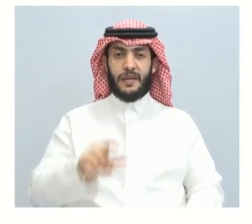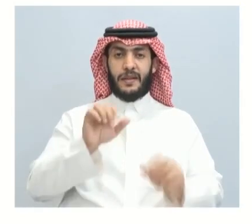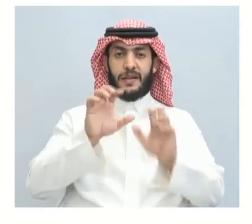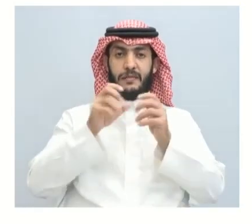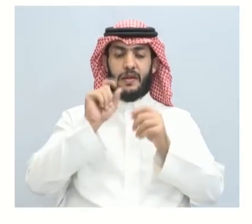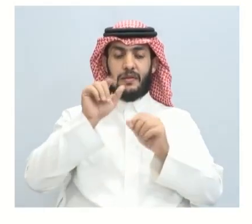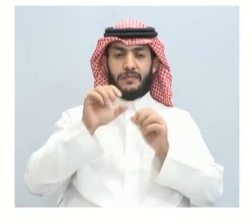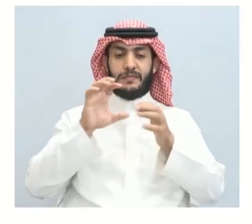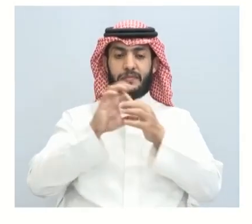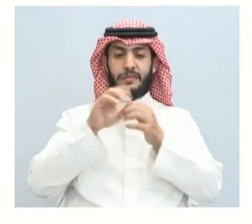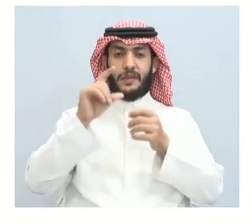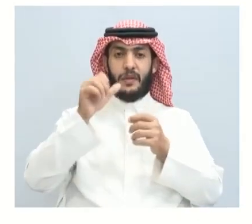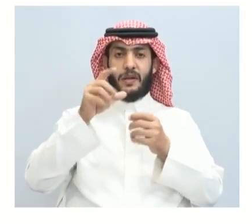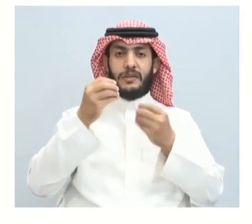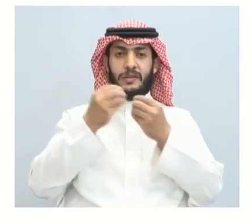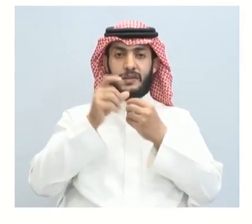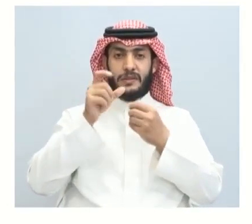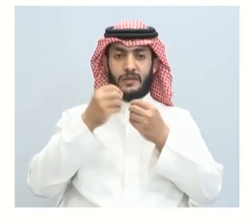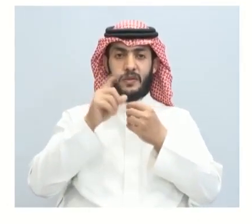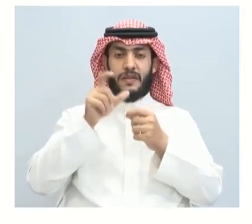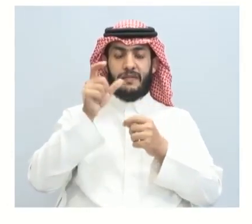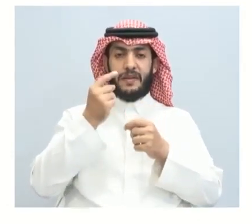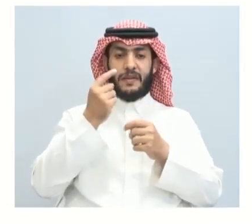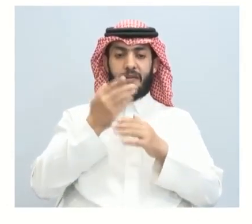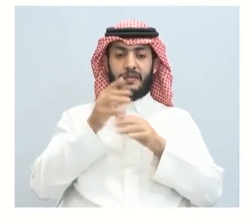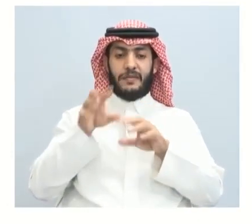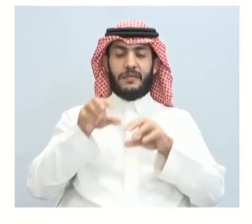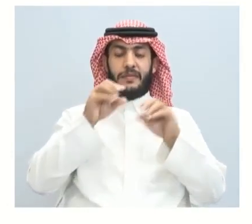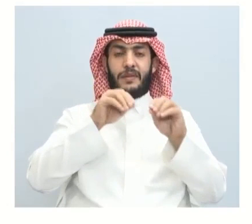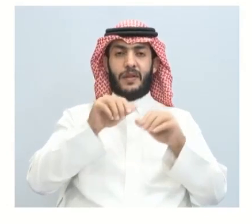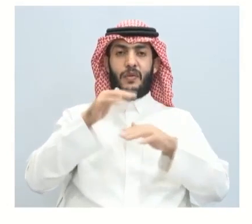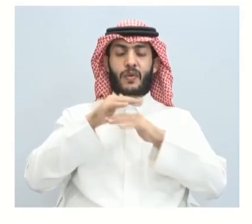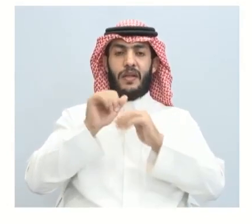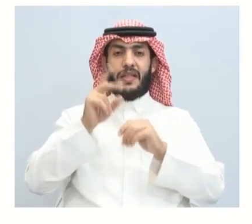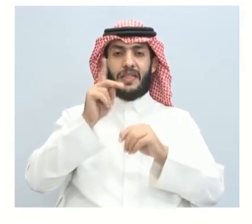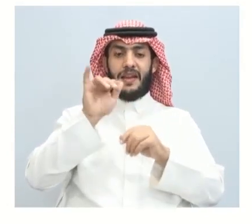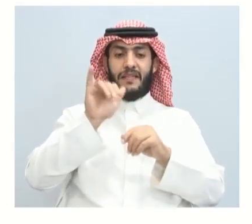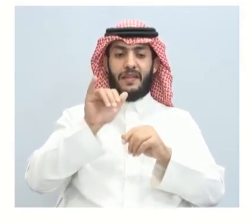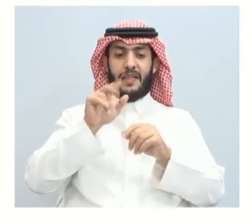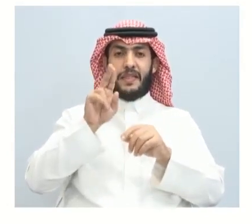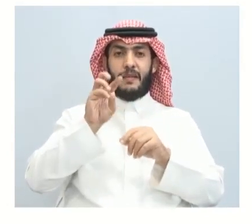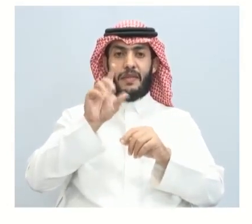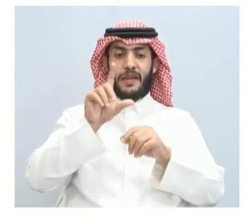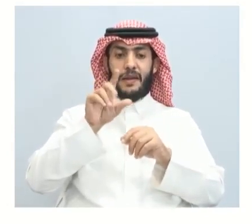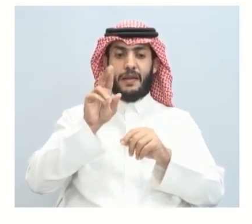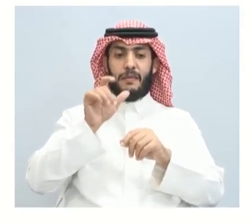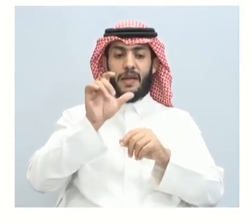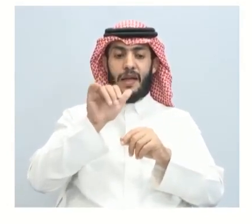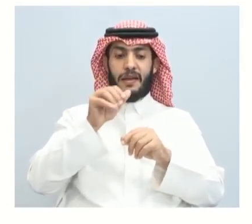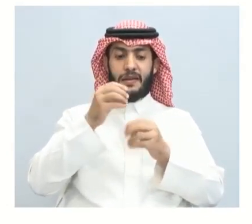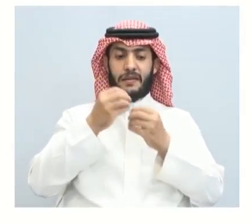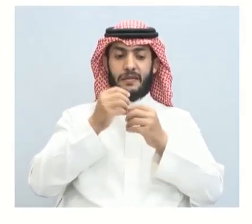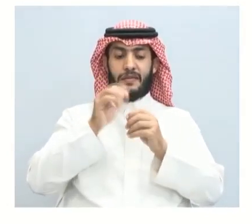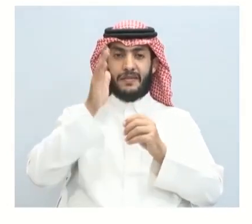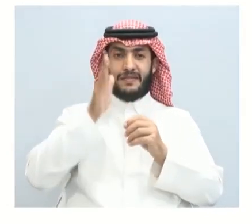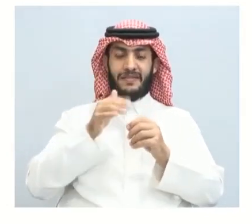الاول المتعلق بالدوال الزوجيه والدوال الفرديه الان سنتكلم عن سلوك طرفي التمثيل بياني والمقصود فيه الداله